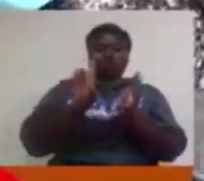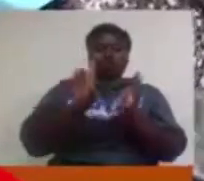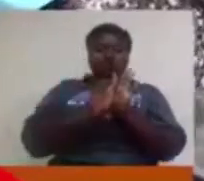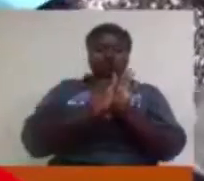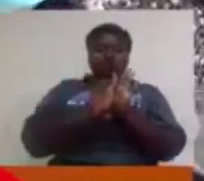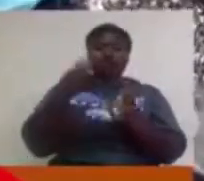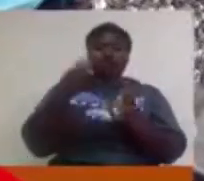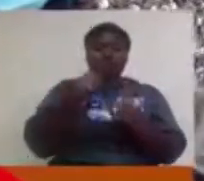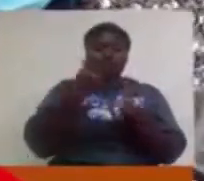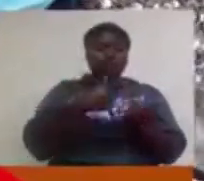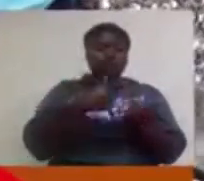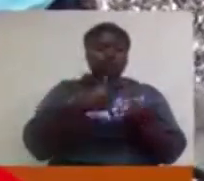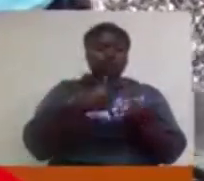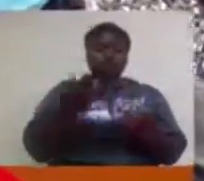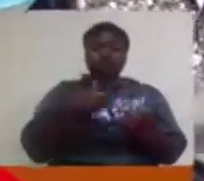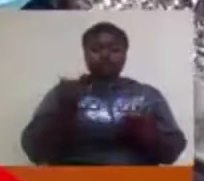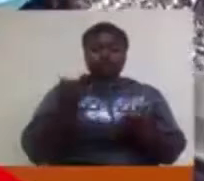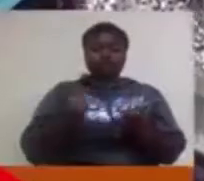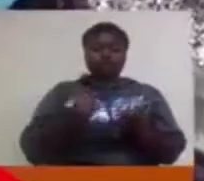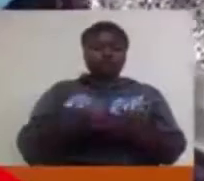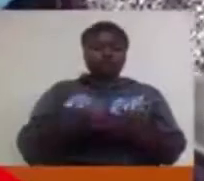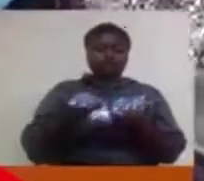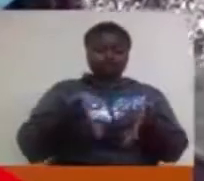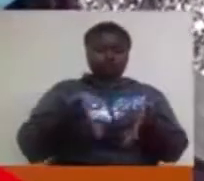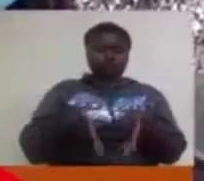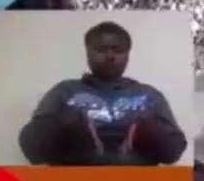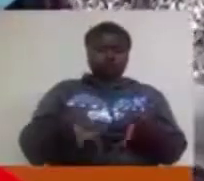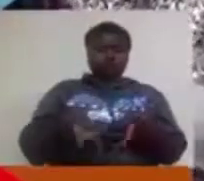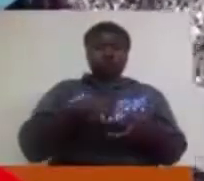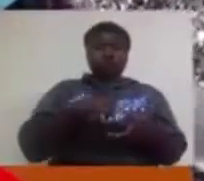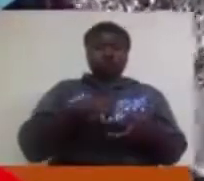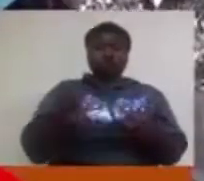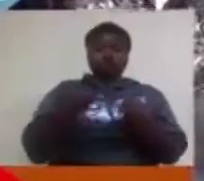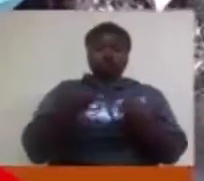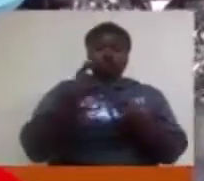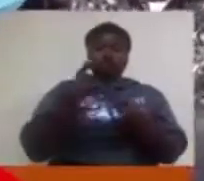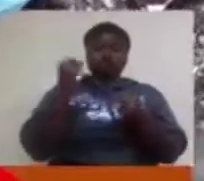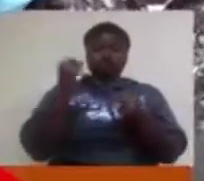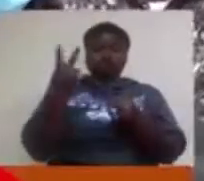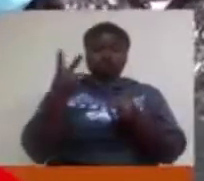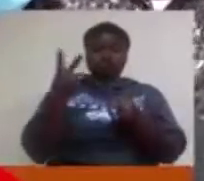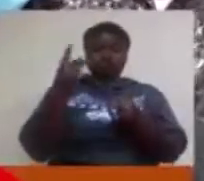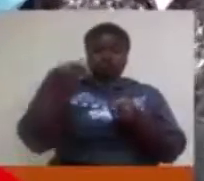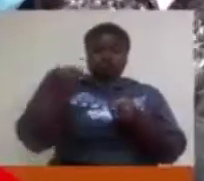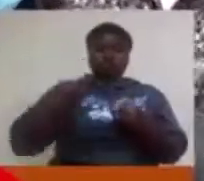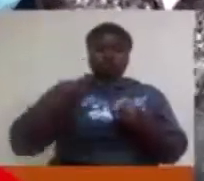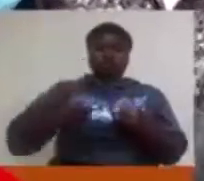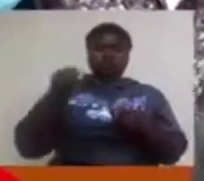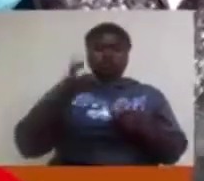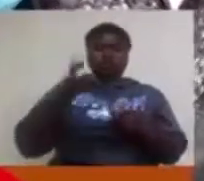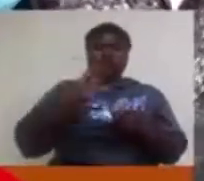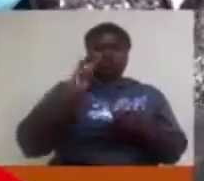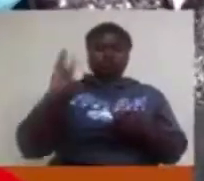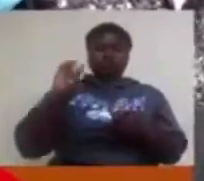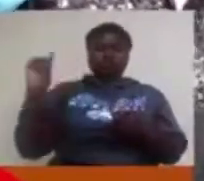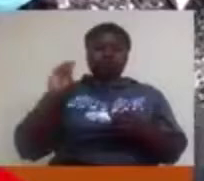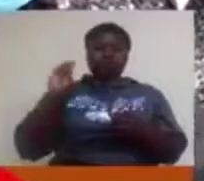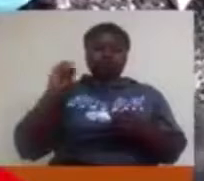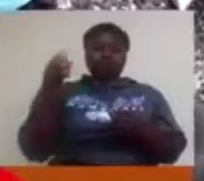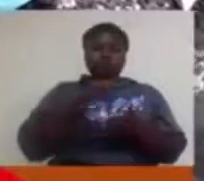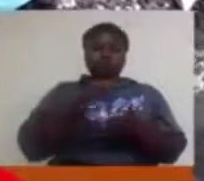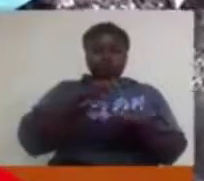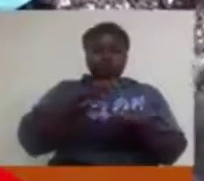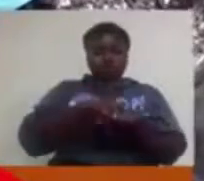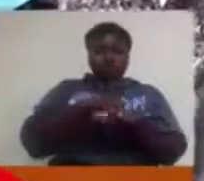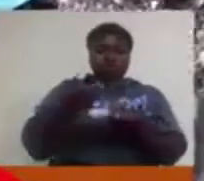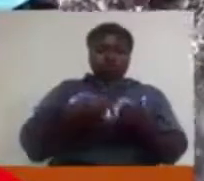pamoja na wengine. Leo hii mwendo wa saa 8 William Kasait Kamket ameshtakiwa na mashtaka